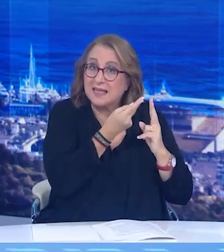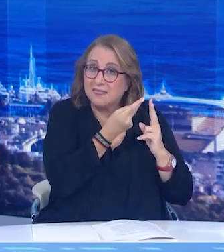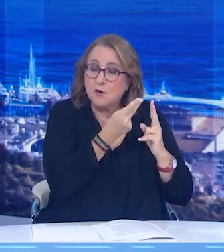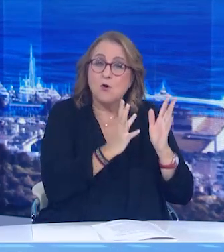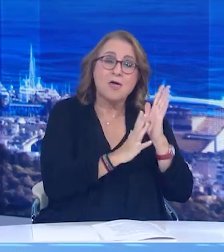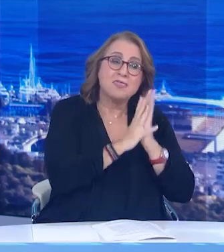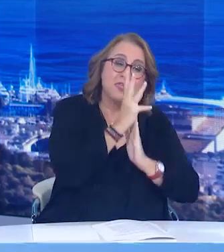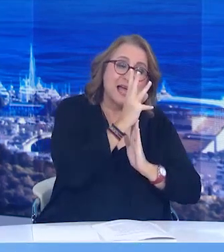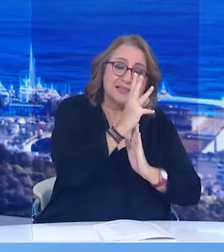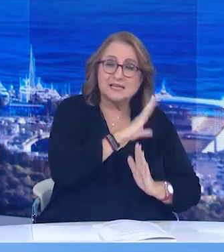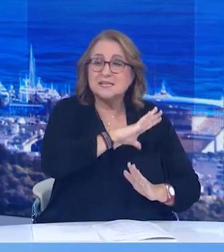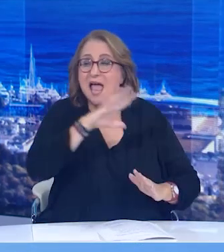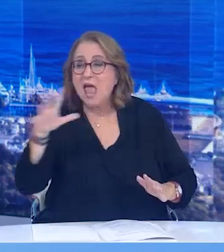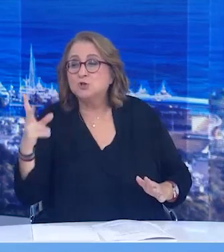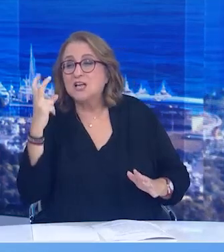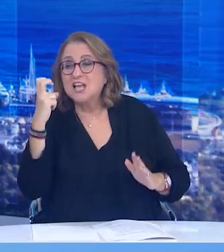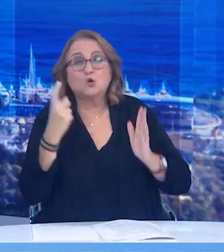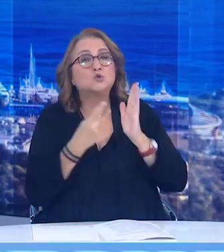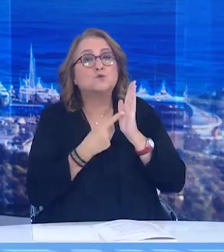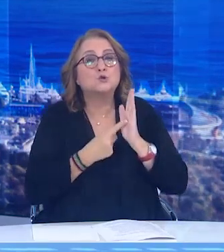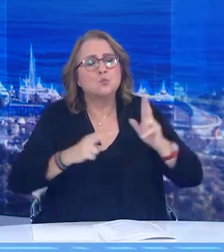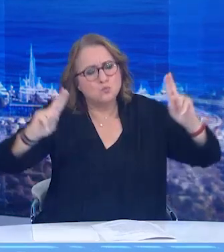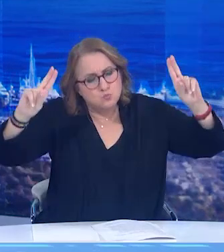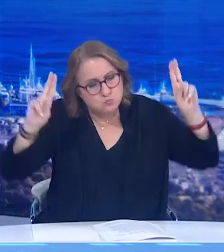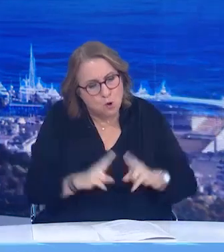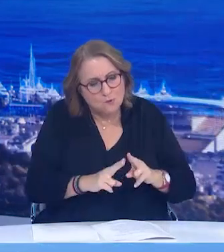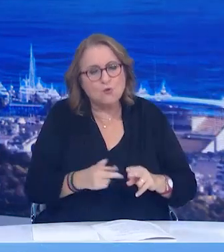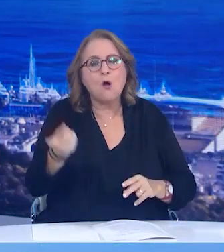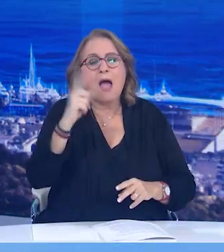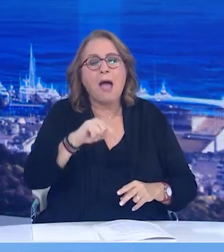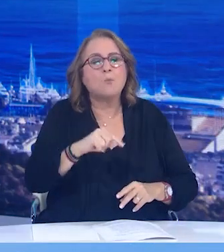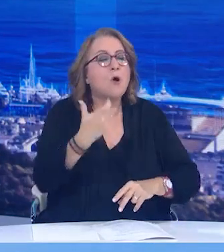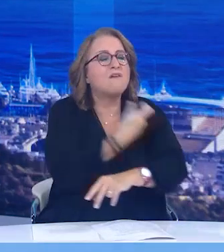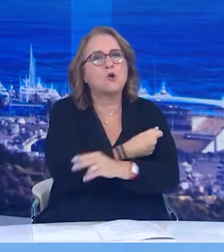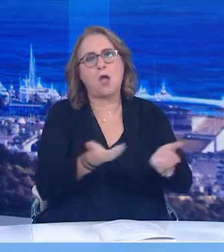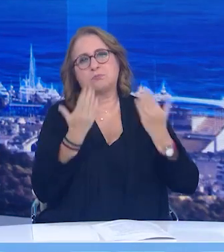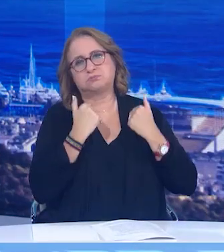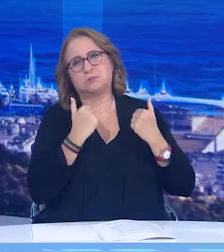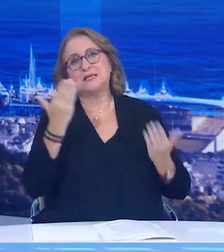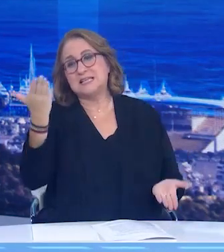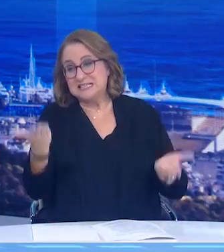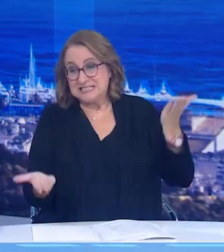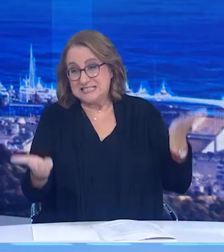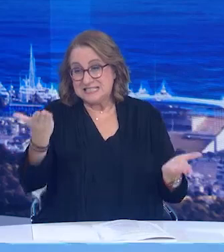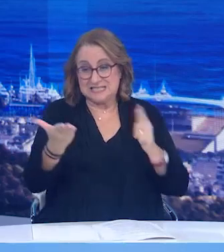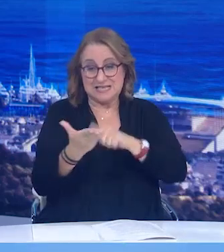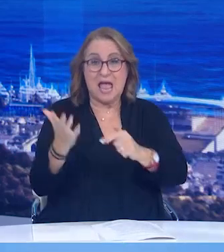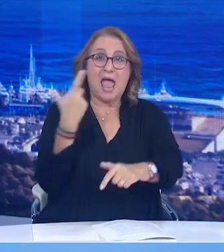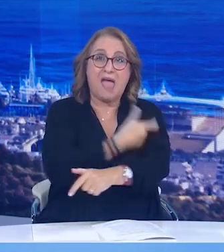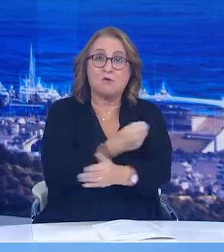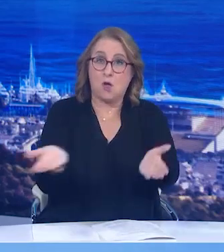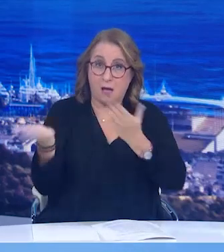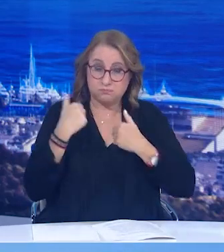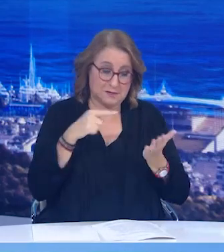φορές μικρότερη αν έχουν κάνει εμβόλιο. Η πιθανότητα να μπουν σε μονάδα είναι πολύ μικρότερη, σοβαρή νόσου δηλαδή. Άρα αυτό πρέπει να το